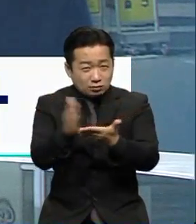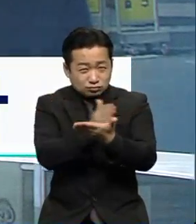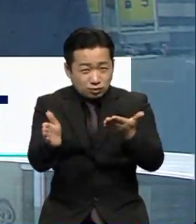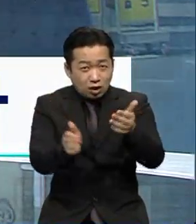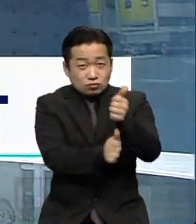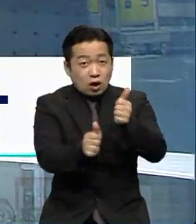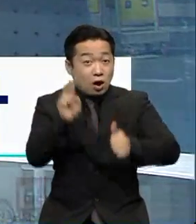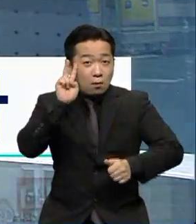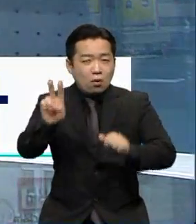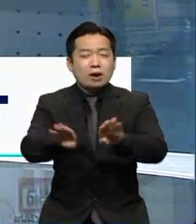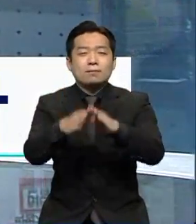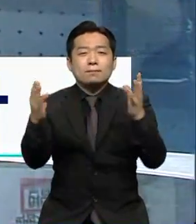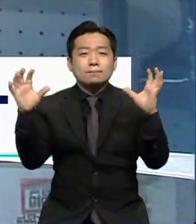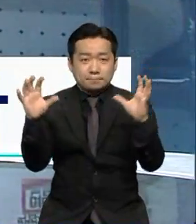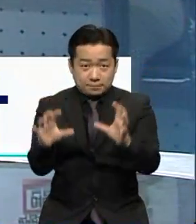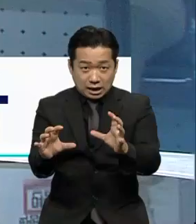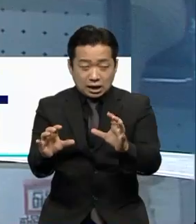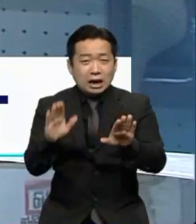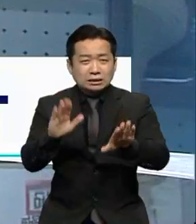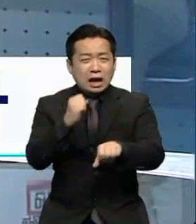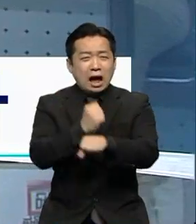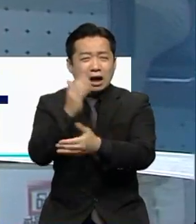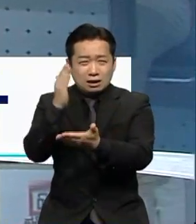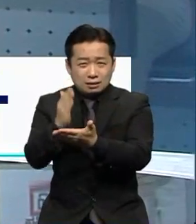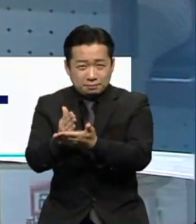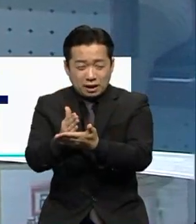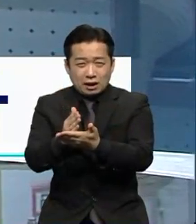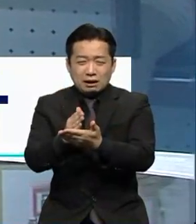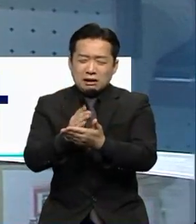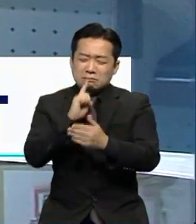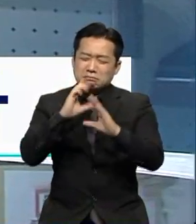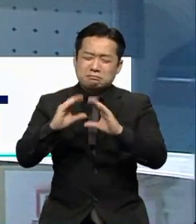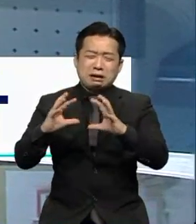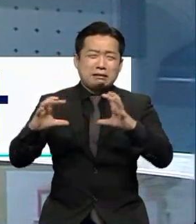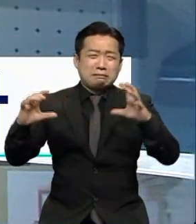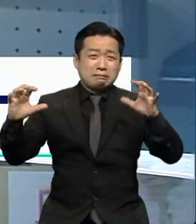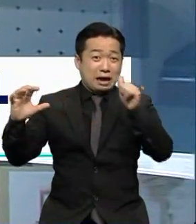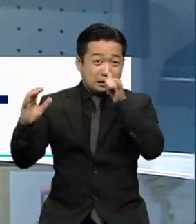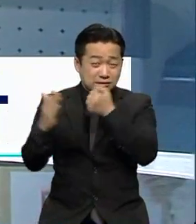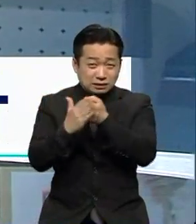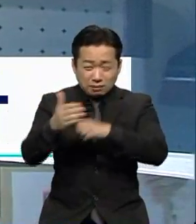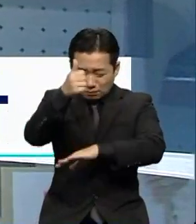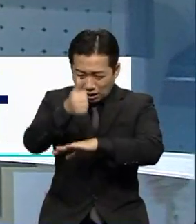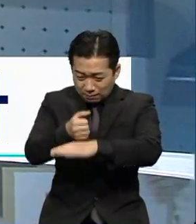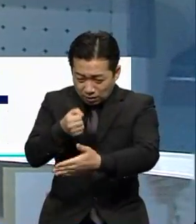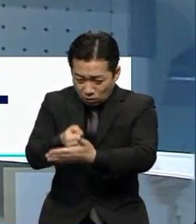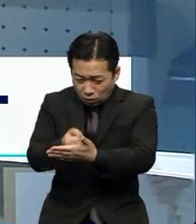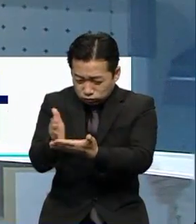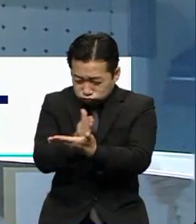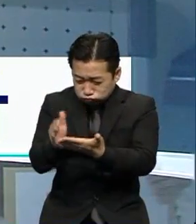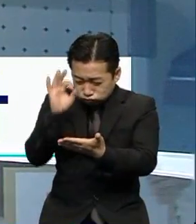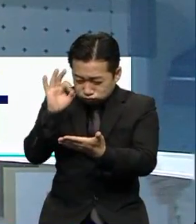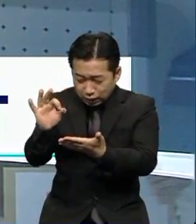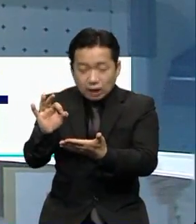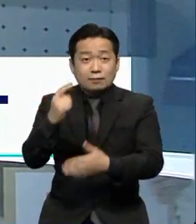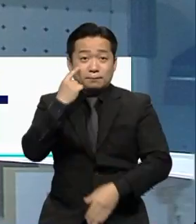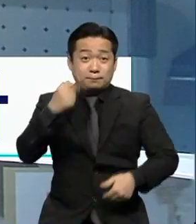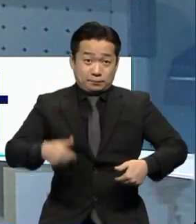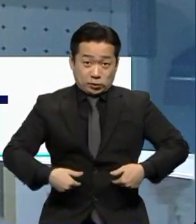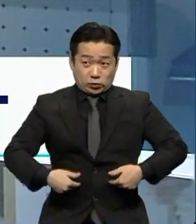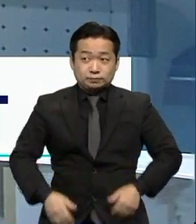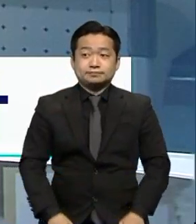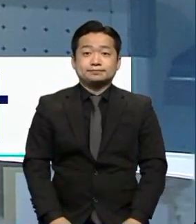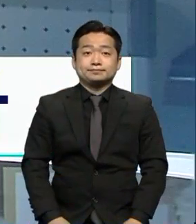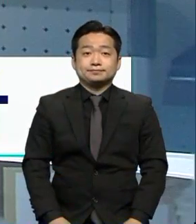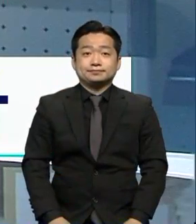위원회가 모레 열립니다. 여전히 찬반 논란이 거세서 최종 결정이 어떻게 내려질지 주목됩니다. 보도에